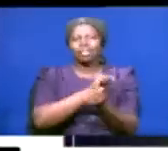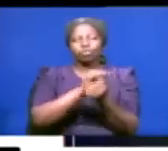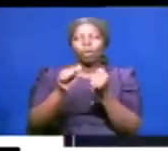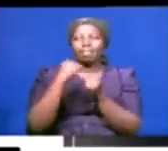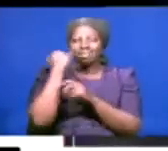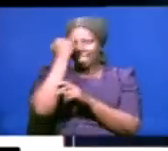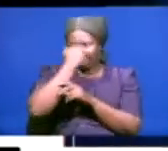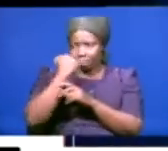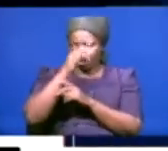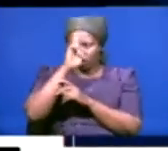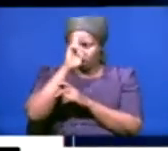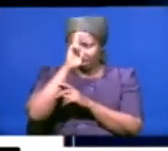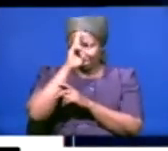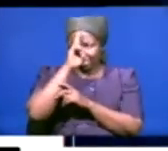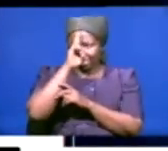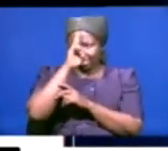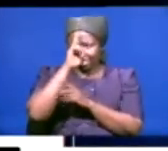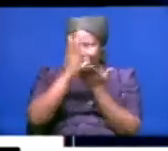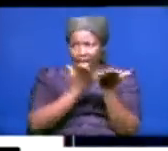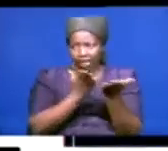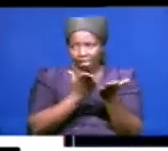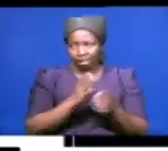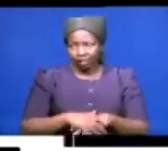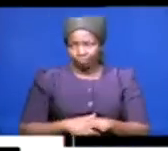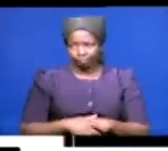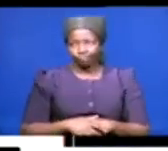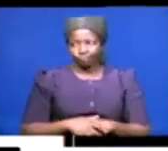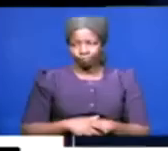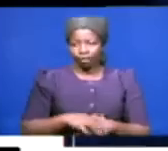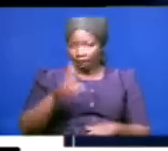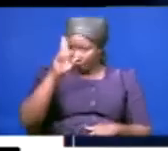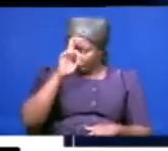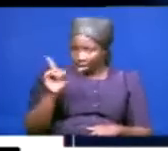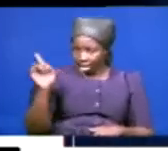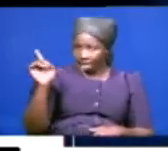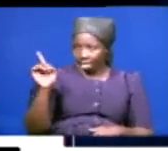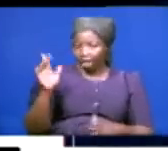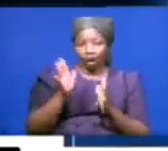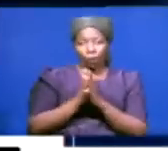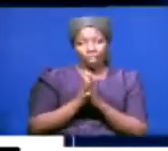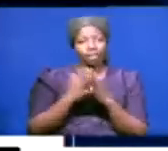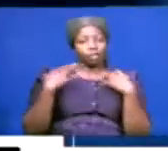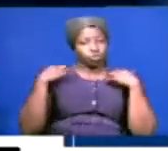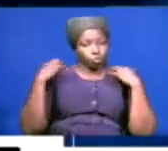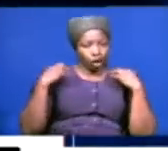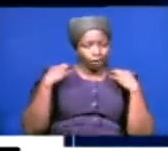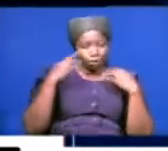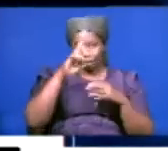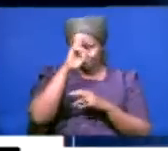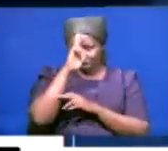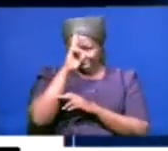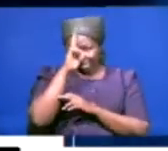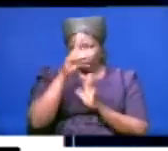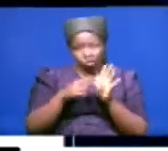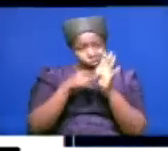kugongwa? Ah, mimi unigonge tu haina shida. Ni afisa wa polisi akiwa kwenye mavazi rasmi akidhihirisha mienendo iliyo kinyume na maadili